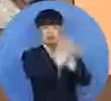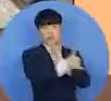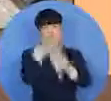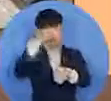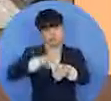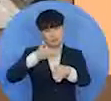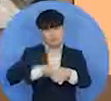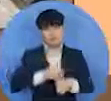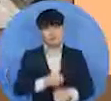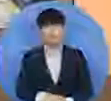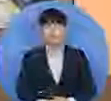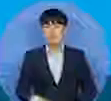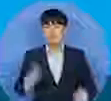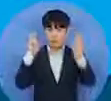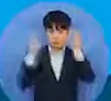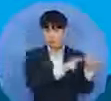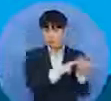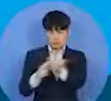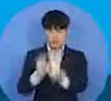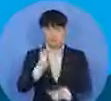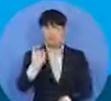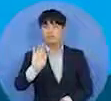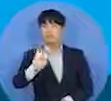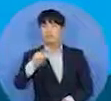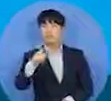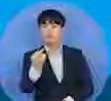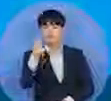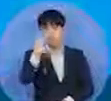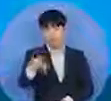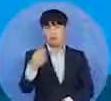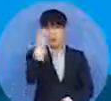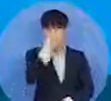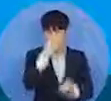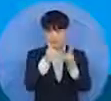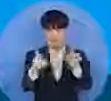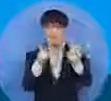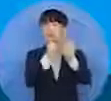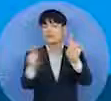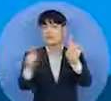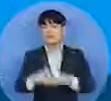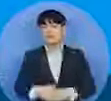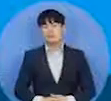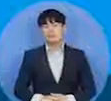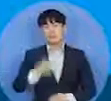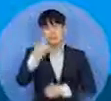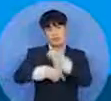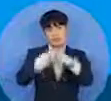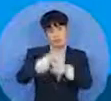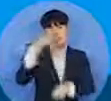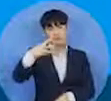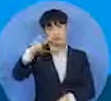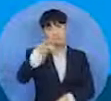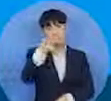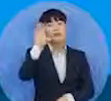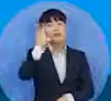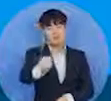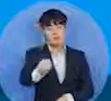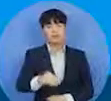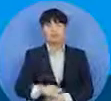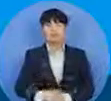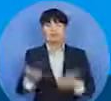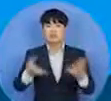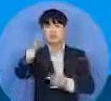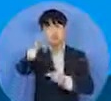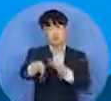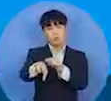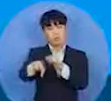홈페이지에서 확인하시면 됩니다. 취업 정보입니다. 주식회사 주원 이노베이션에서 품질관리 사무원 1명을